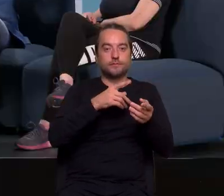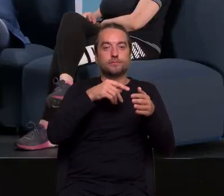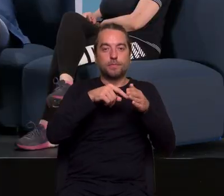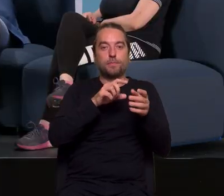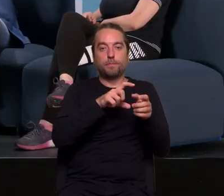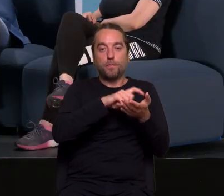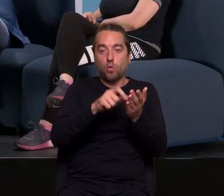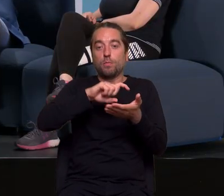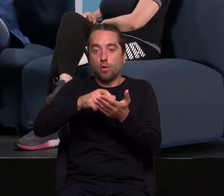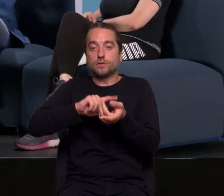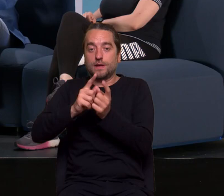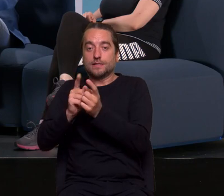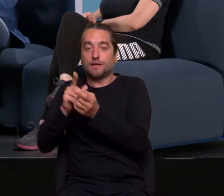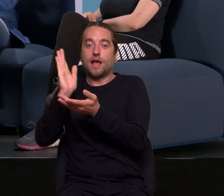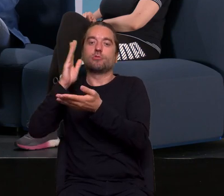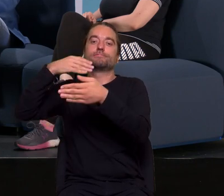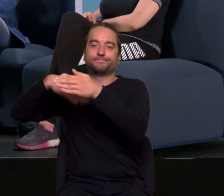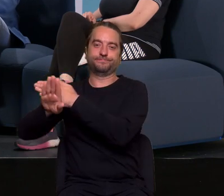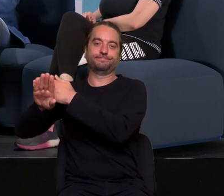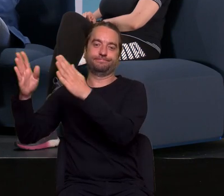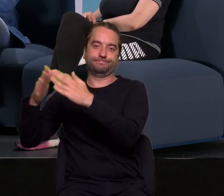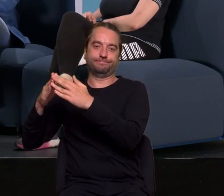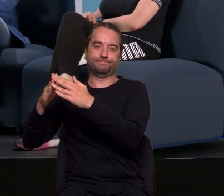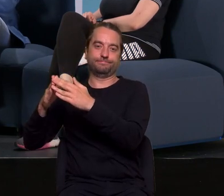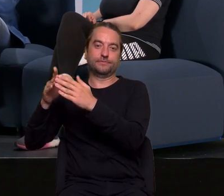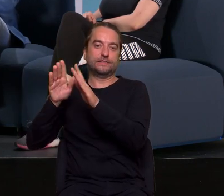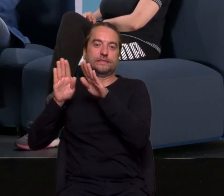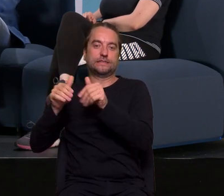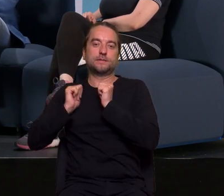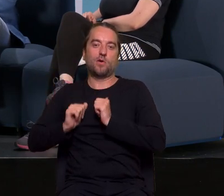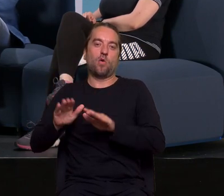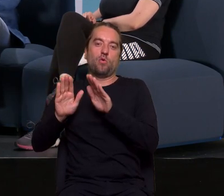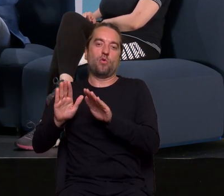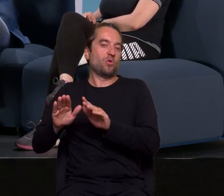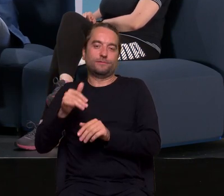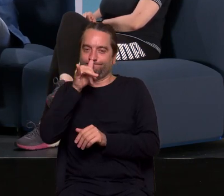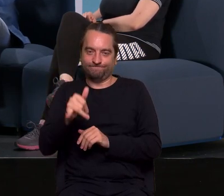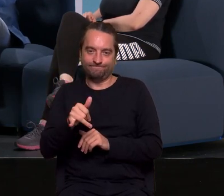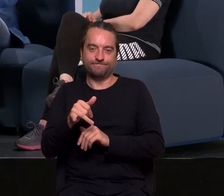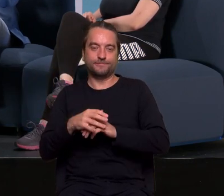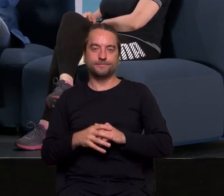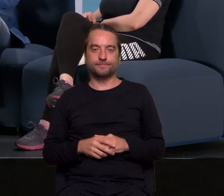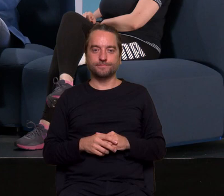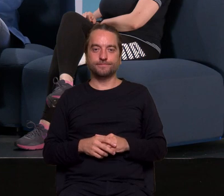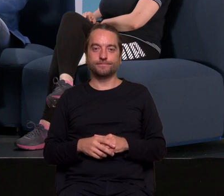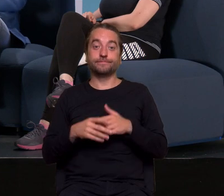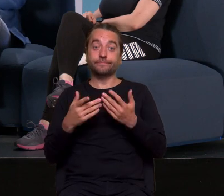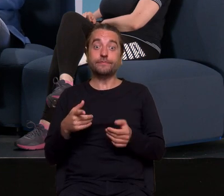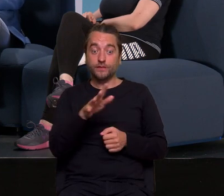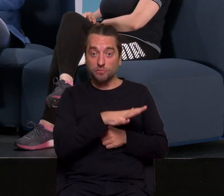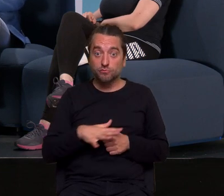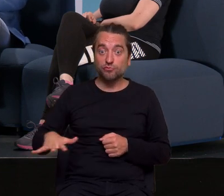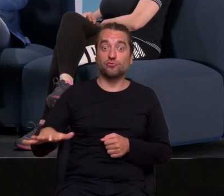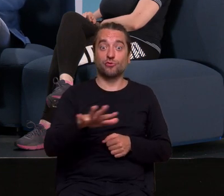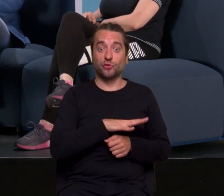rezydencji, bo duchy przodków nie pozwalają im tam spokojnie funkcjonować. Nie? I teraz my tu jesteśmy na takich terenach,